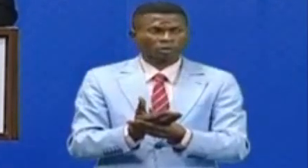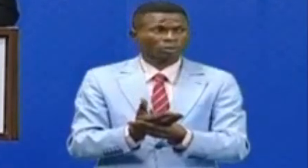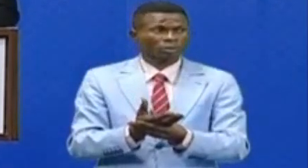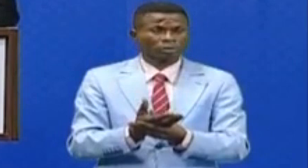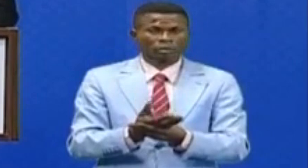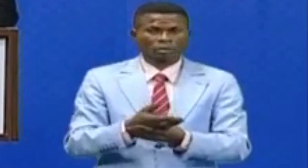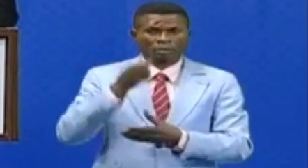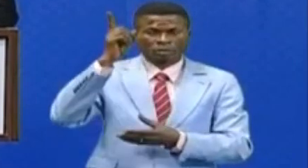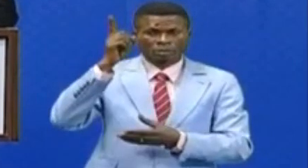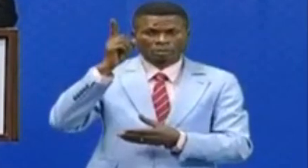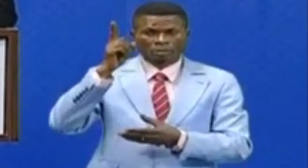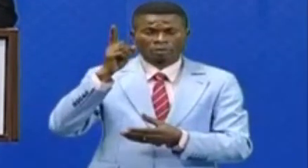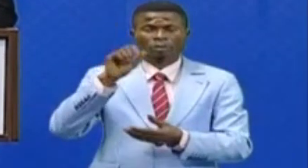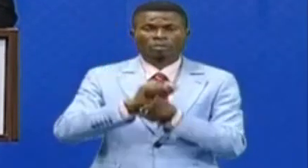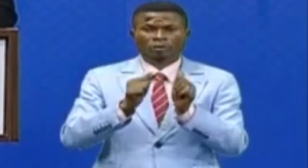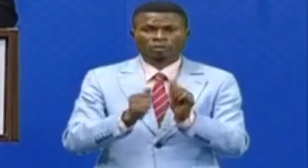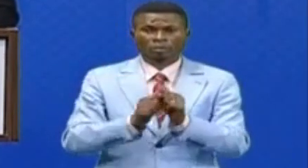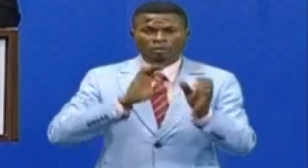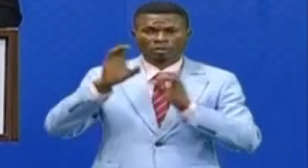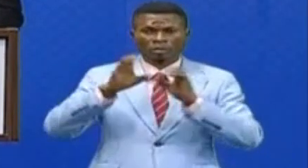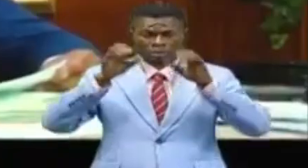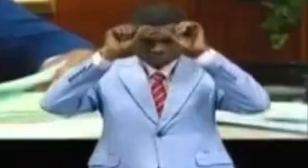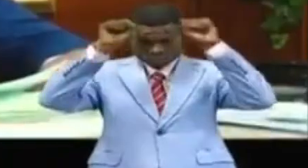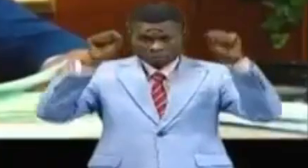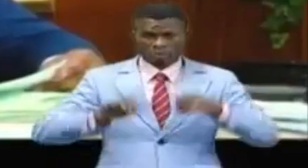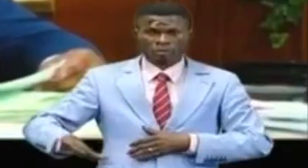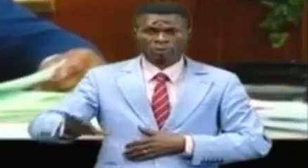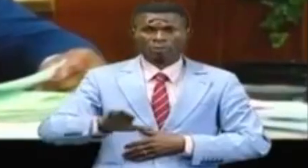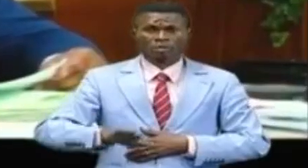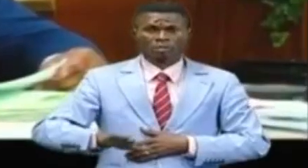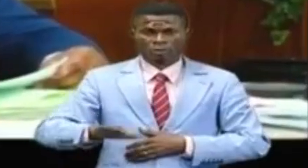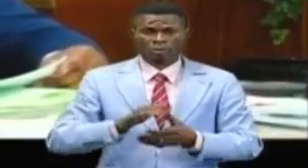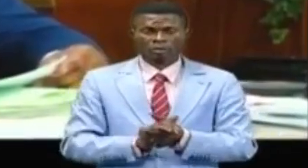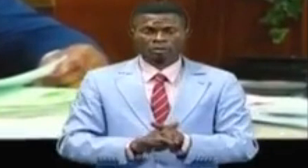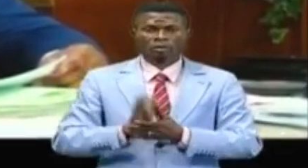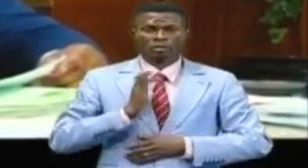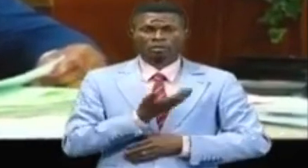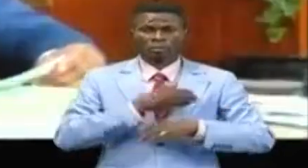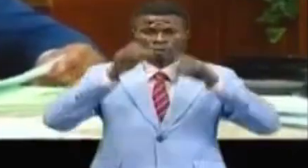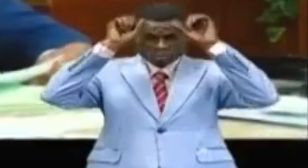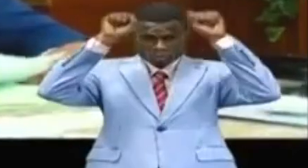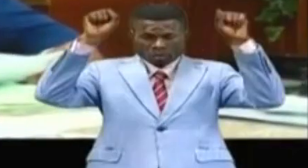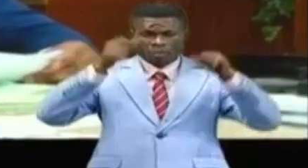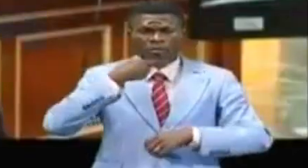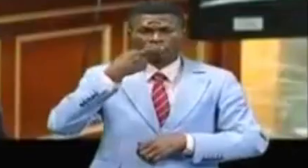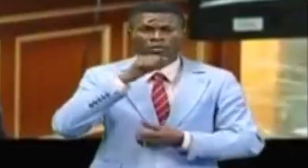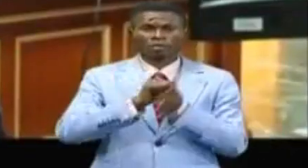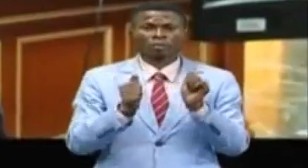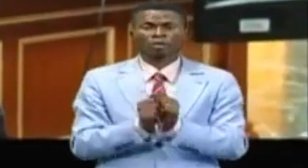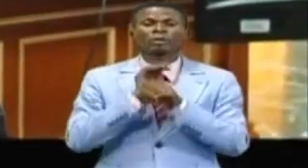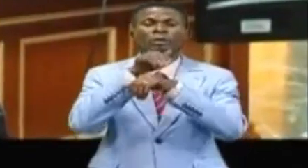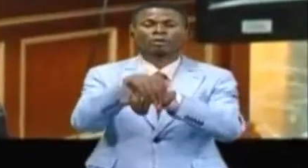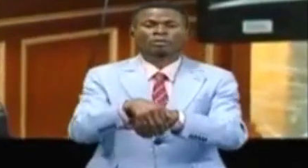Au premier point de la communication du président de la République. Le président de la République est revenu sur la